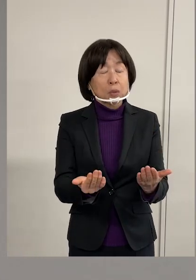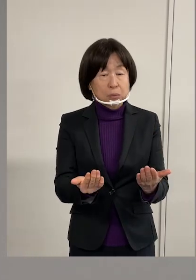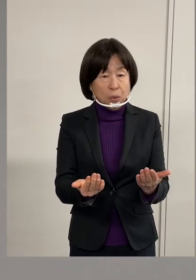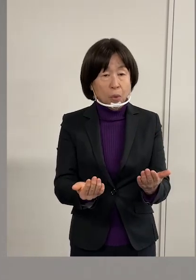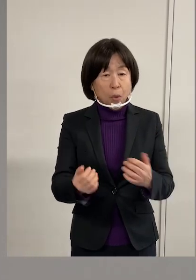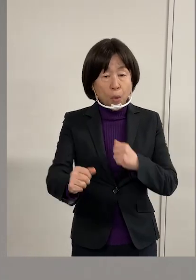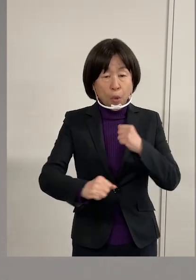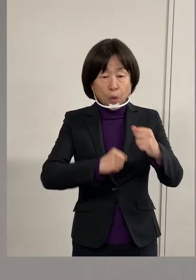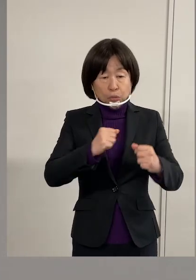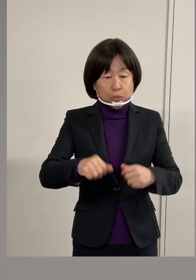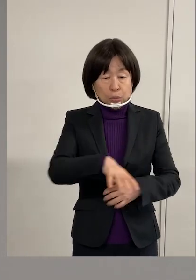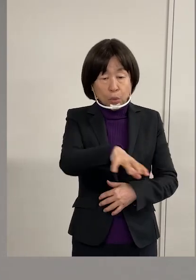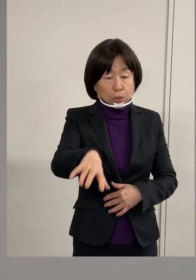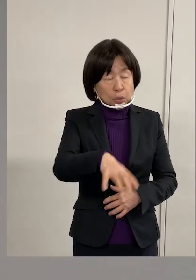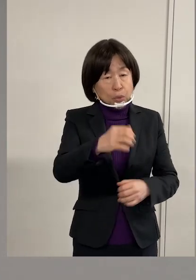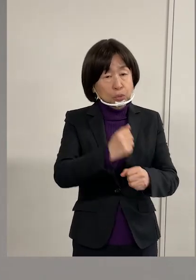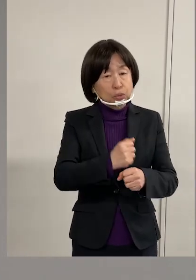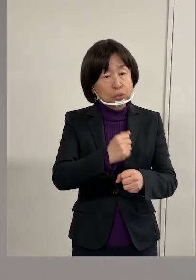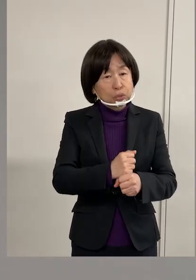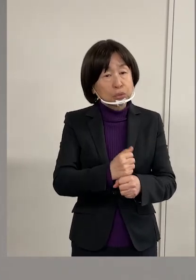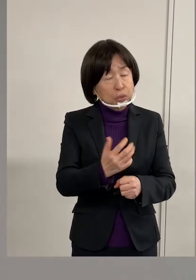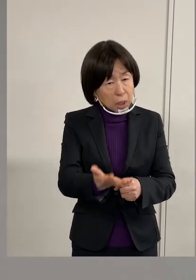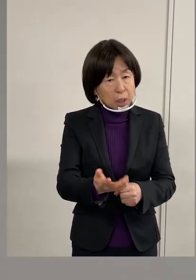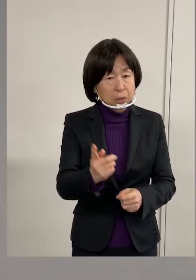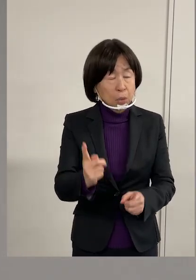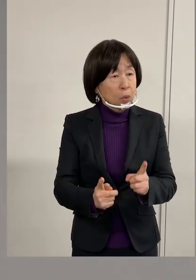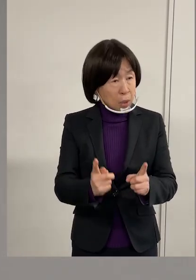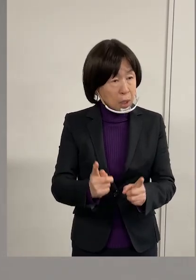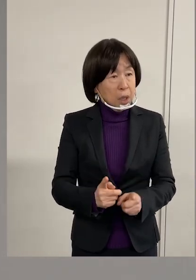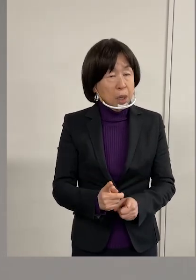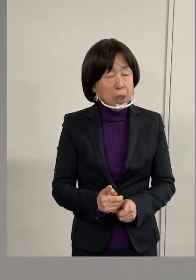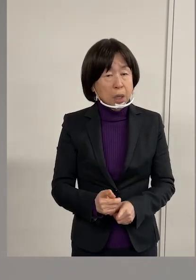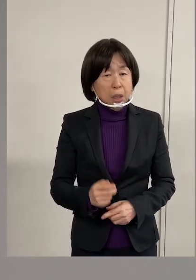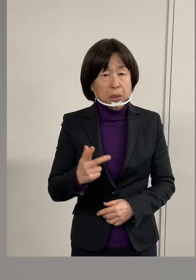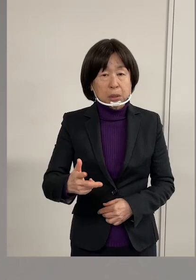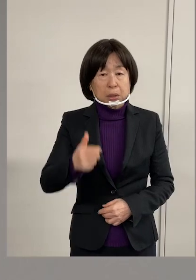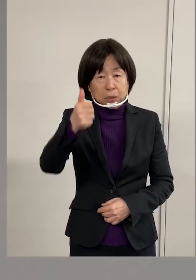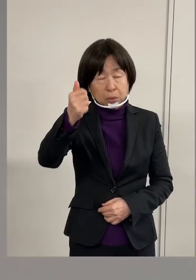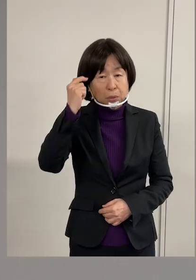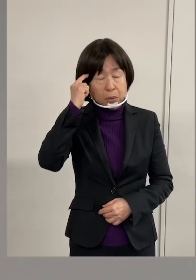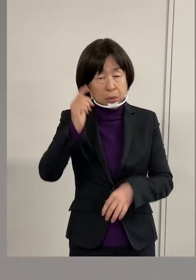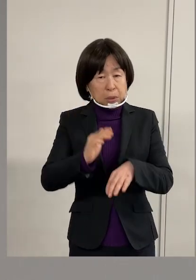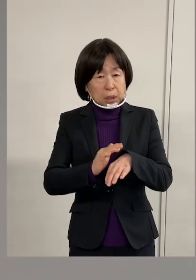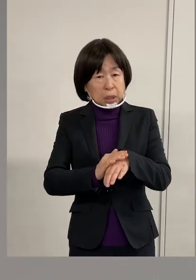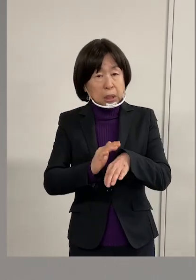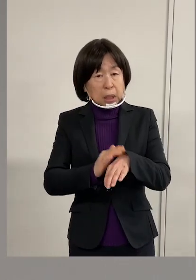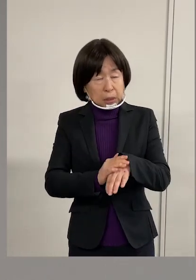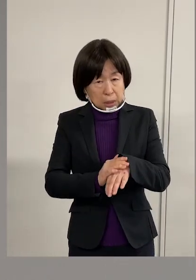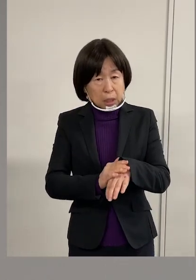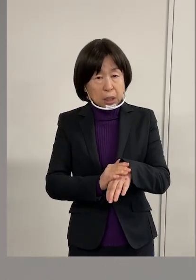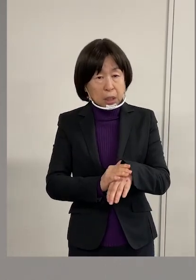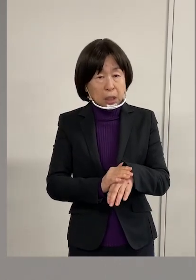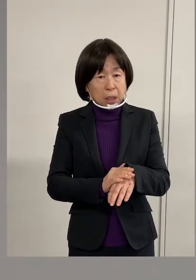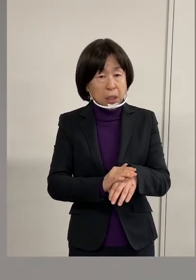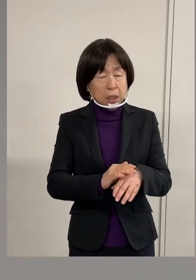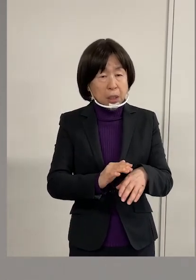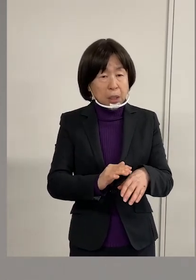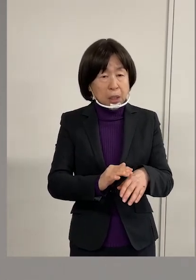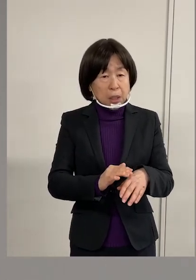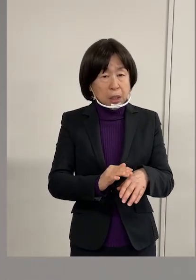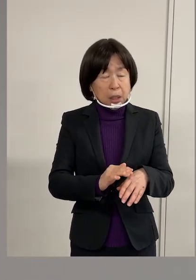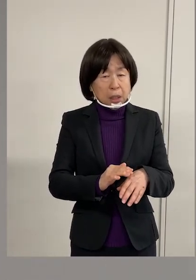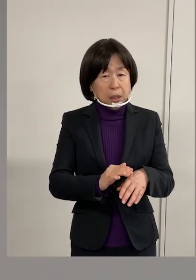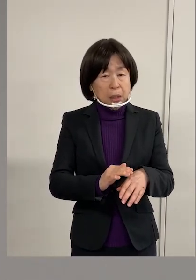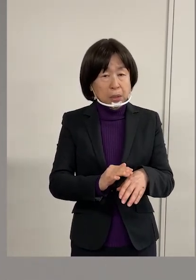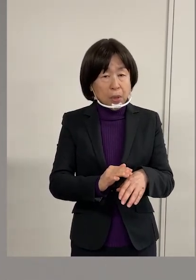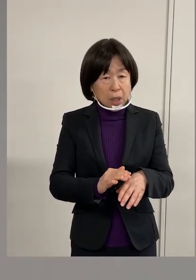いつも議論になるんですけれども、今の市長のあのお考えだと一定時期、一定期間学校の運動場を潰すのも